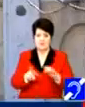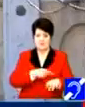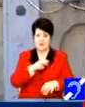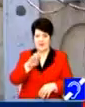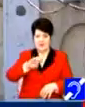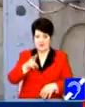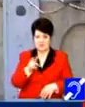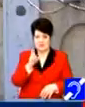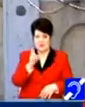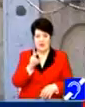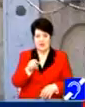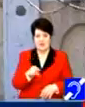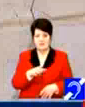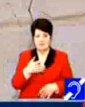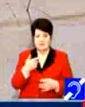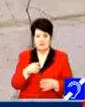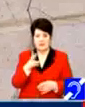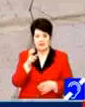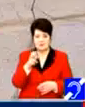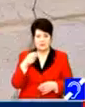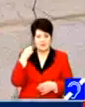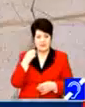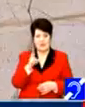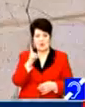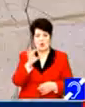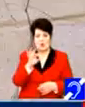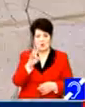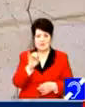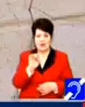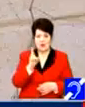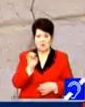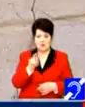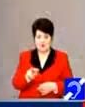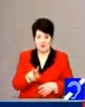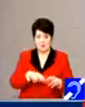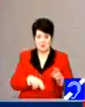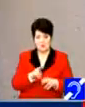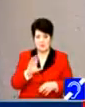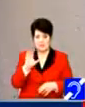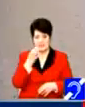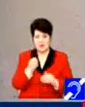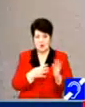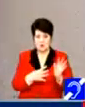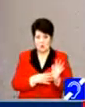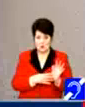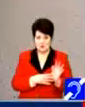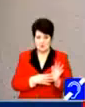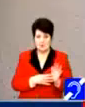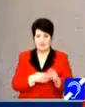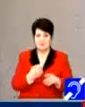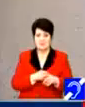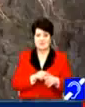de Iași, în comuna Deleni, se înalță de aproape 300 de ani conacul Ghica Cantacuzino. Construit la începutul secolului XVIII de hatmanul